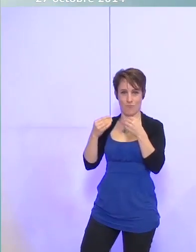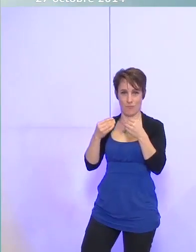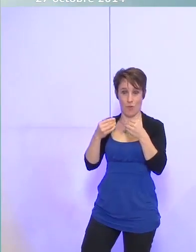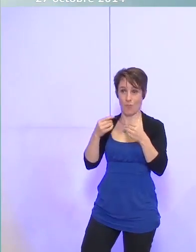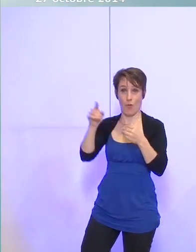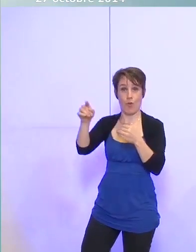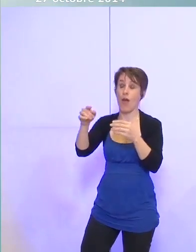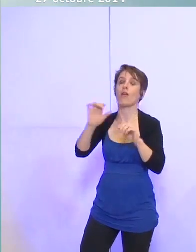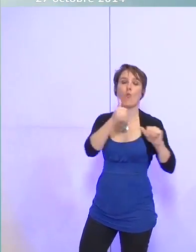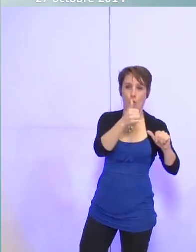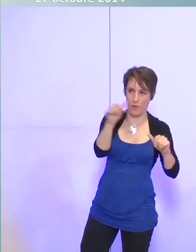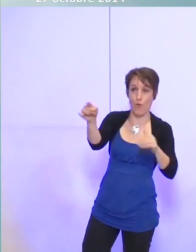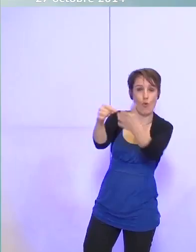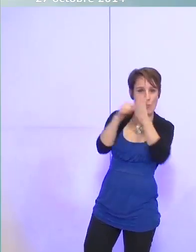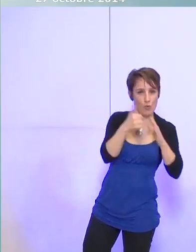dernière parcelle dont je viens de parler.